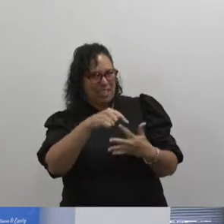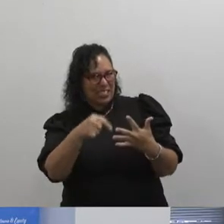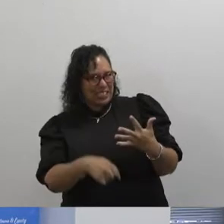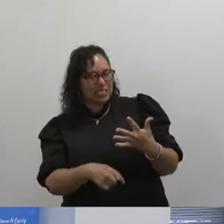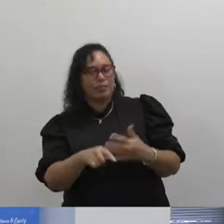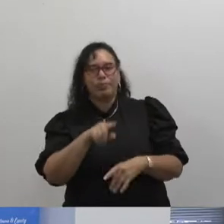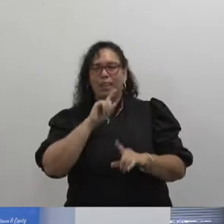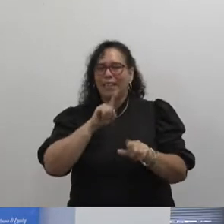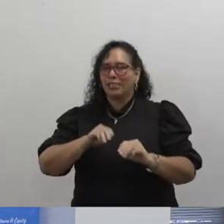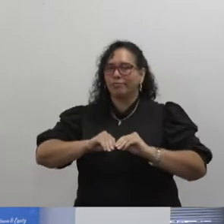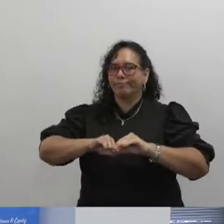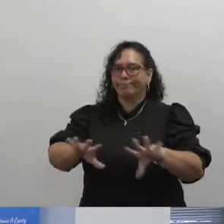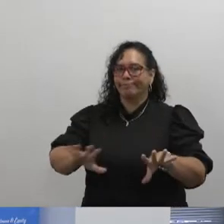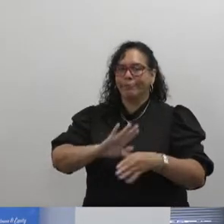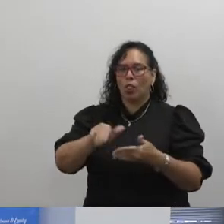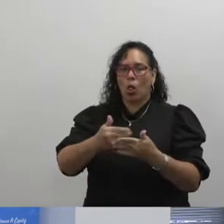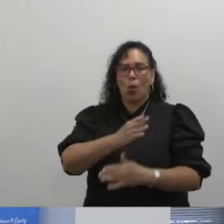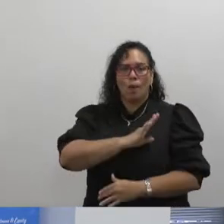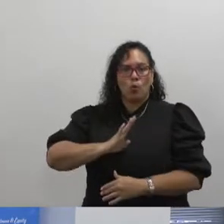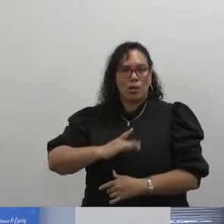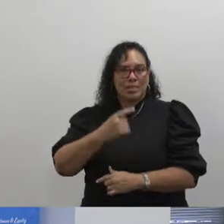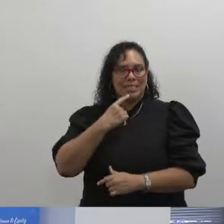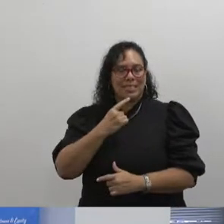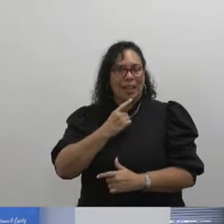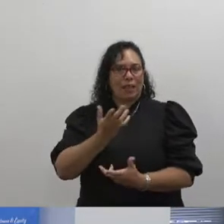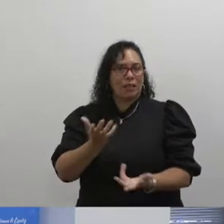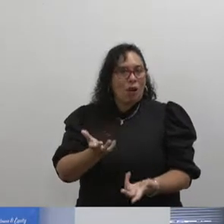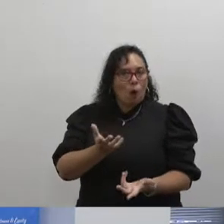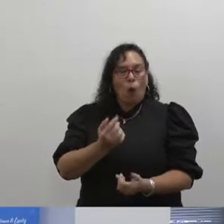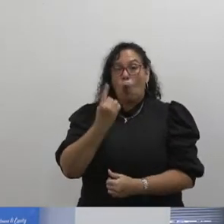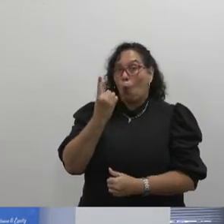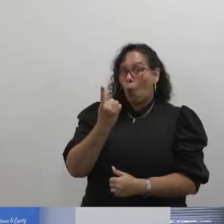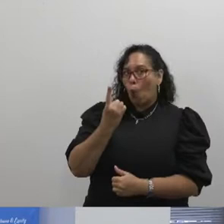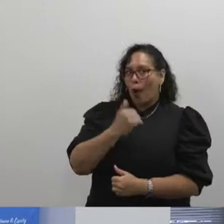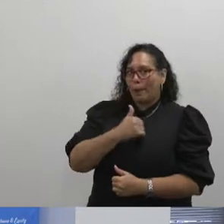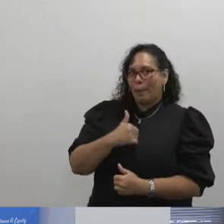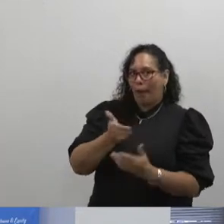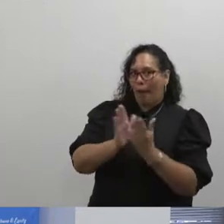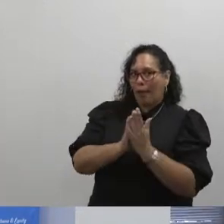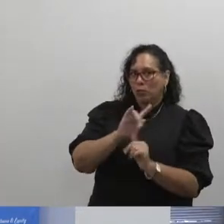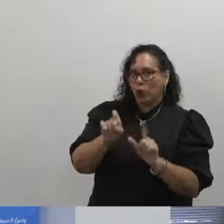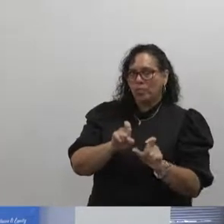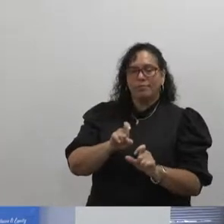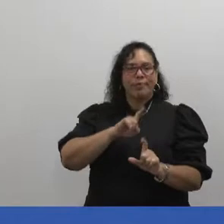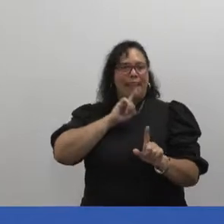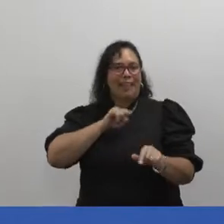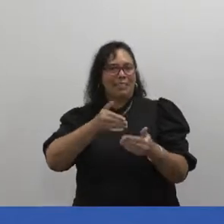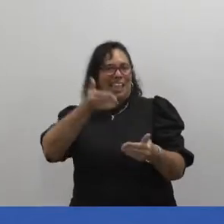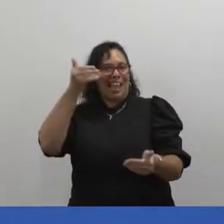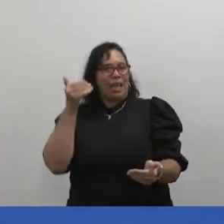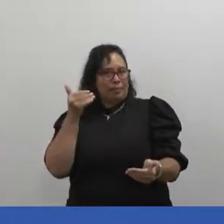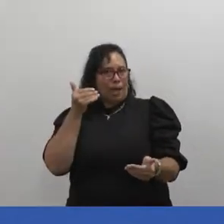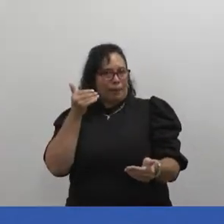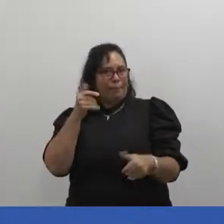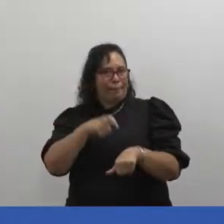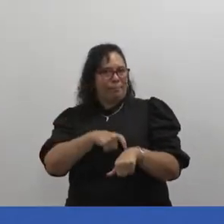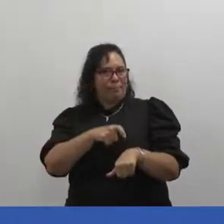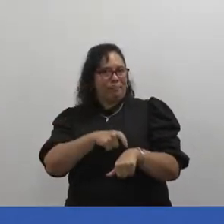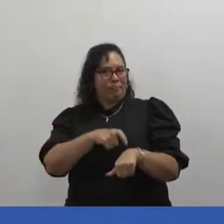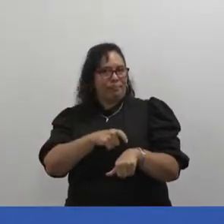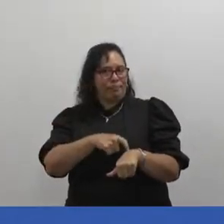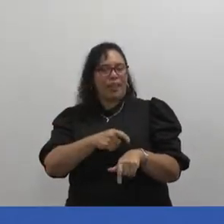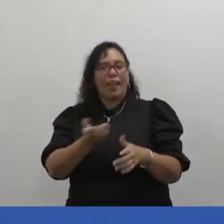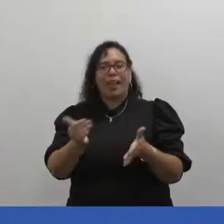hay dừng từ ca chấm lại vì phổ nạp sinh dừng ai phổ mai phổ mồi chấm lại nắng dừng phổ đo chuyên